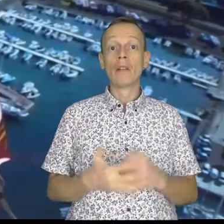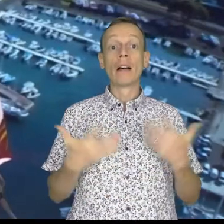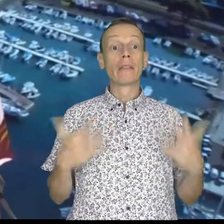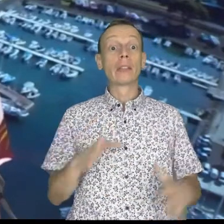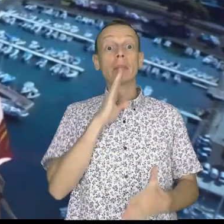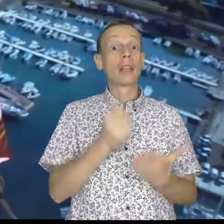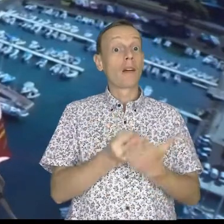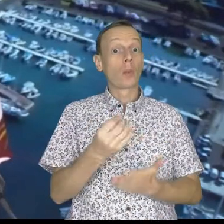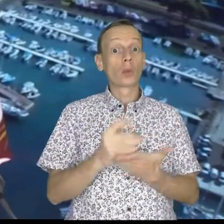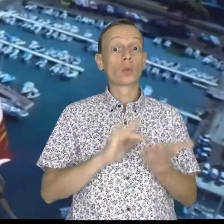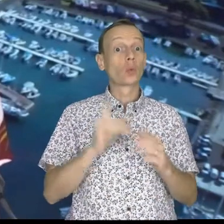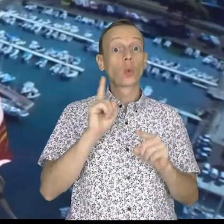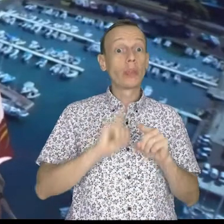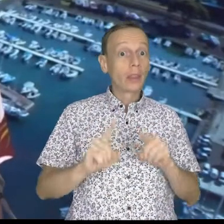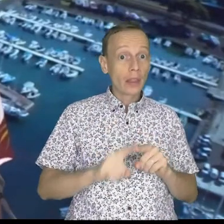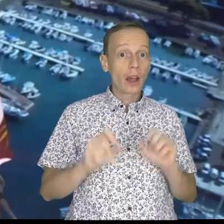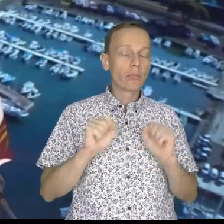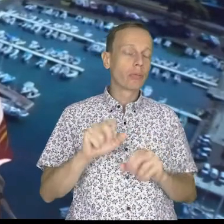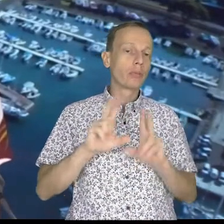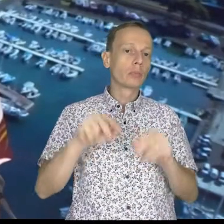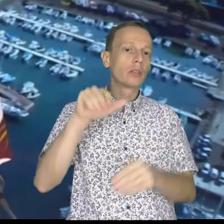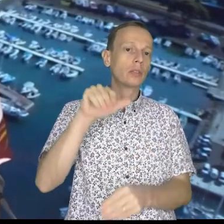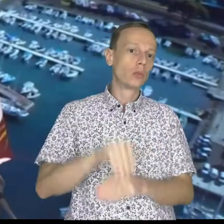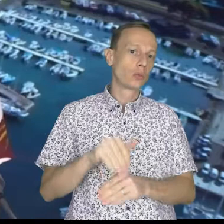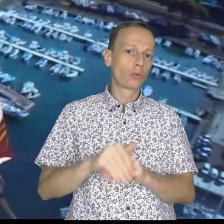flash. Le détail de toutes ces informations vous seront donc